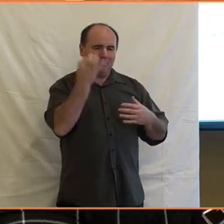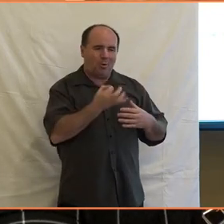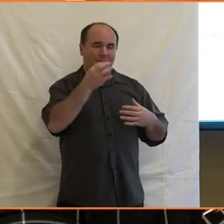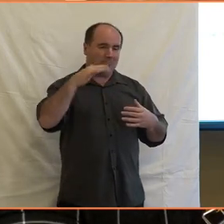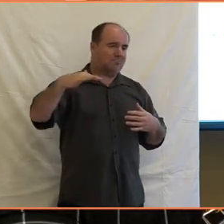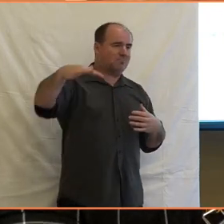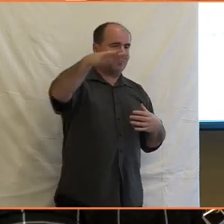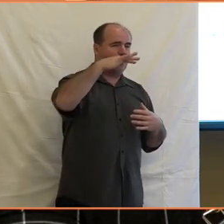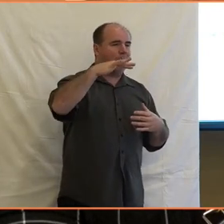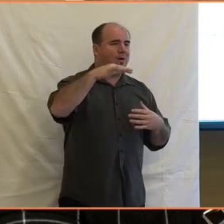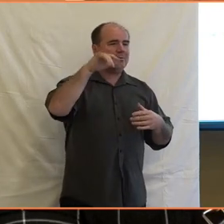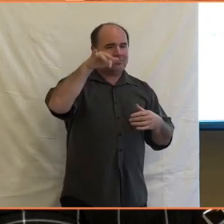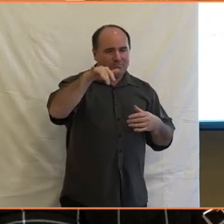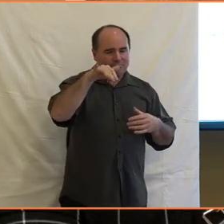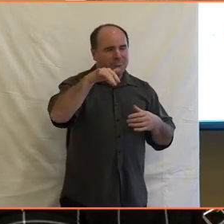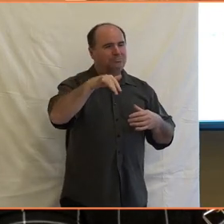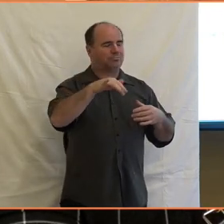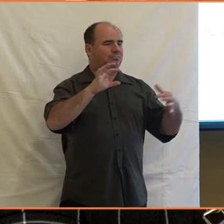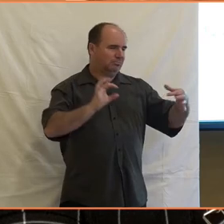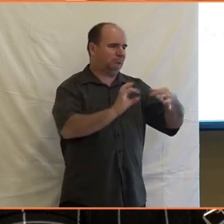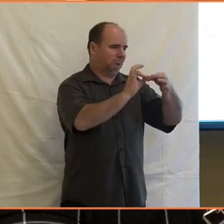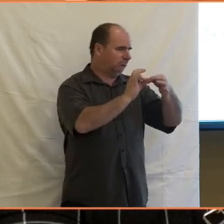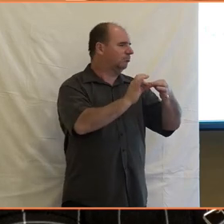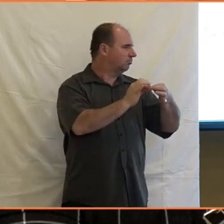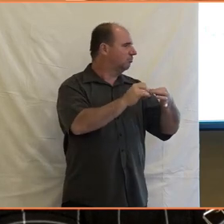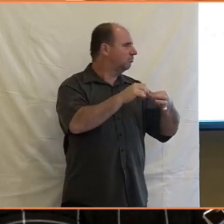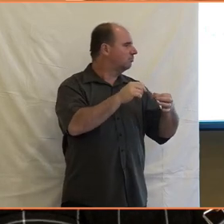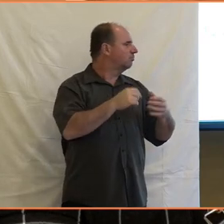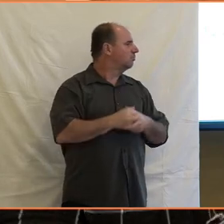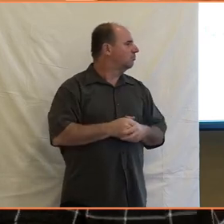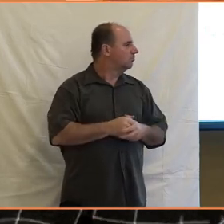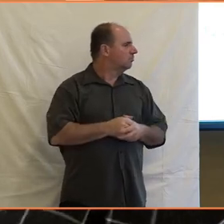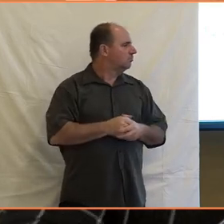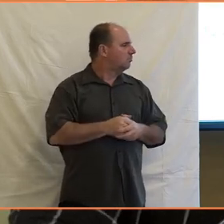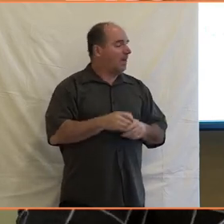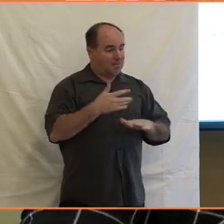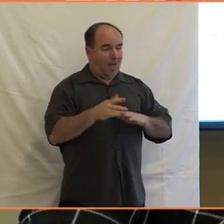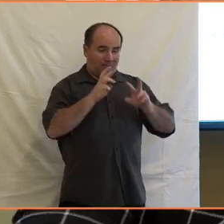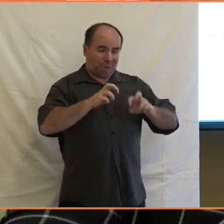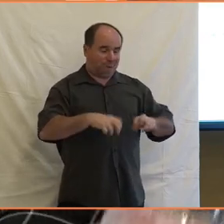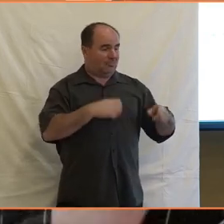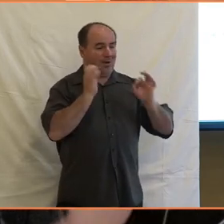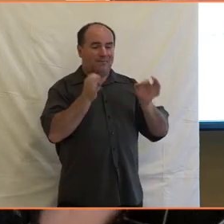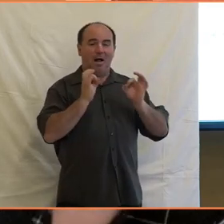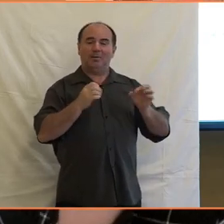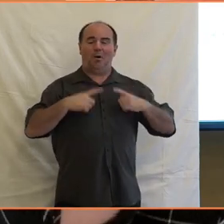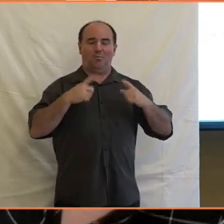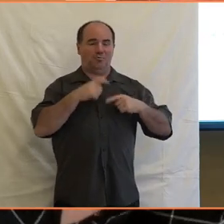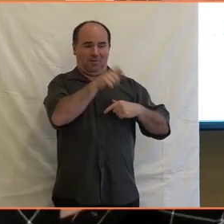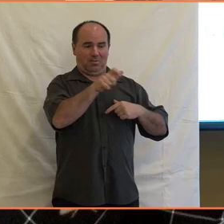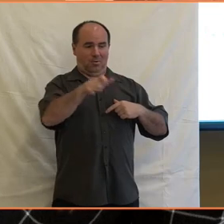pokud se podíváme na další nějaký kvality těch uživatelů, tak se právě lépe